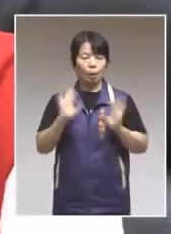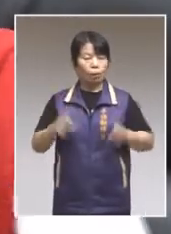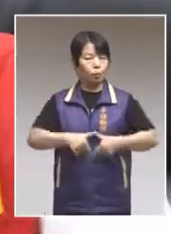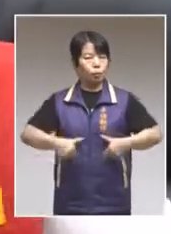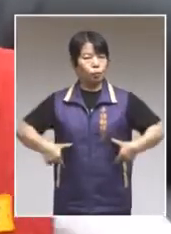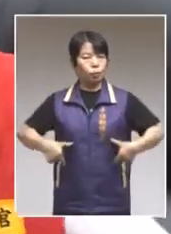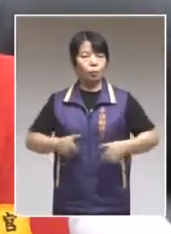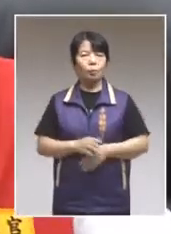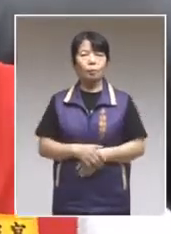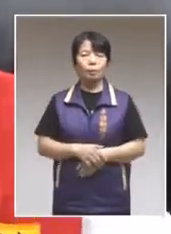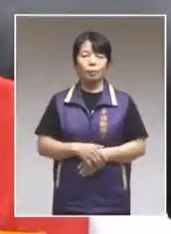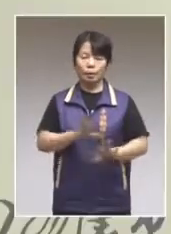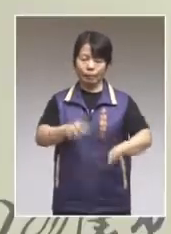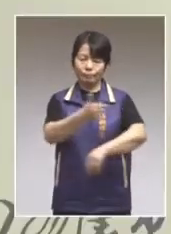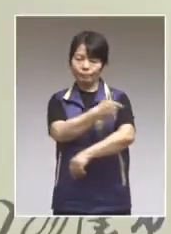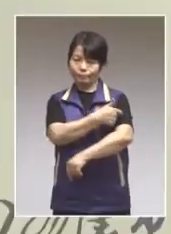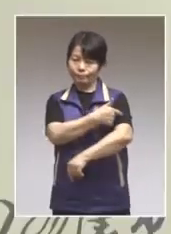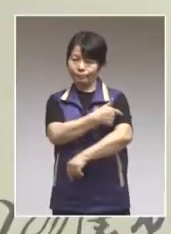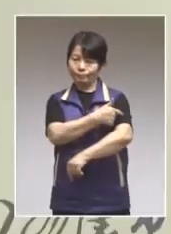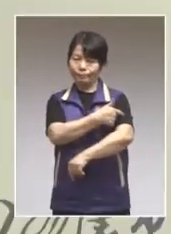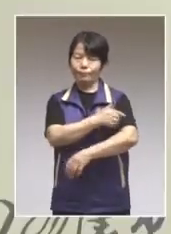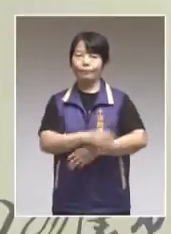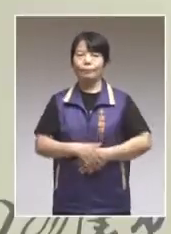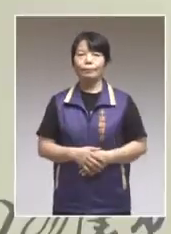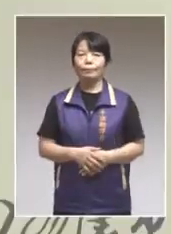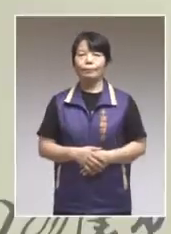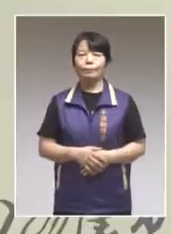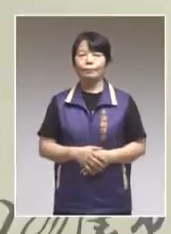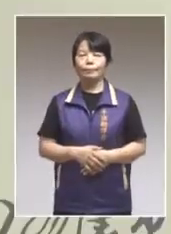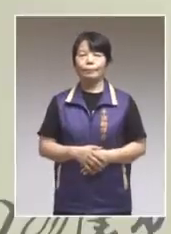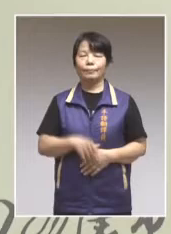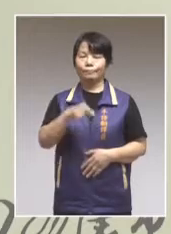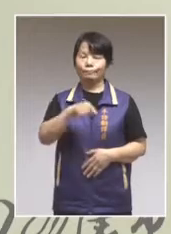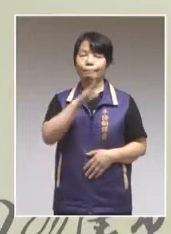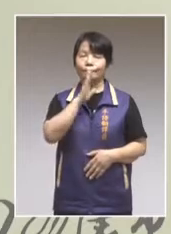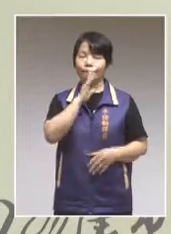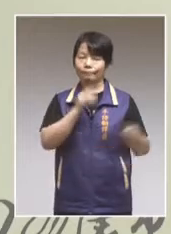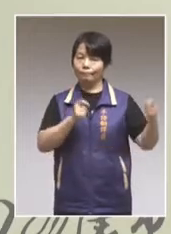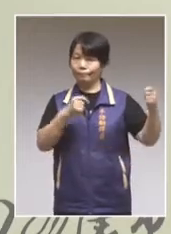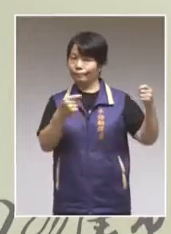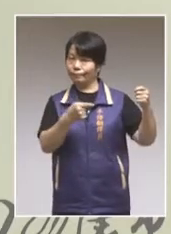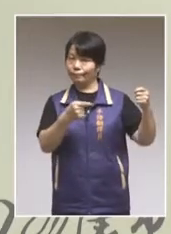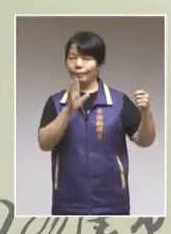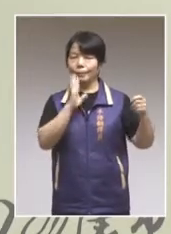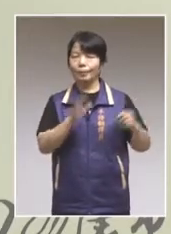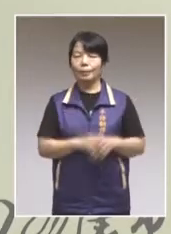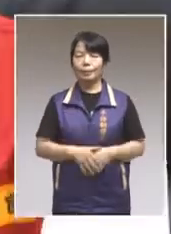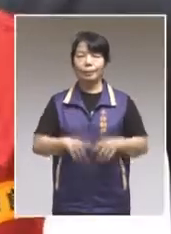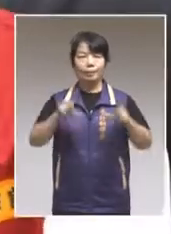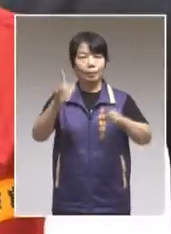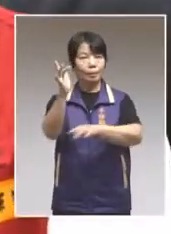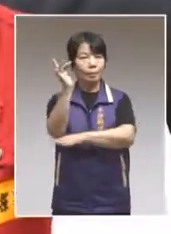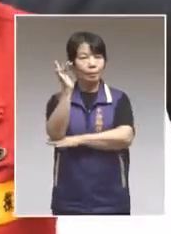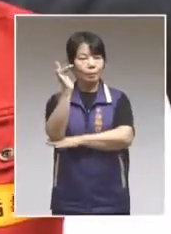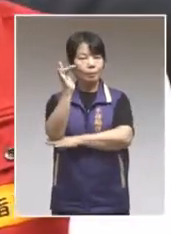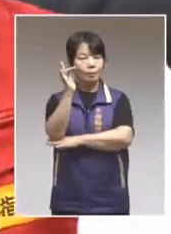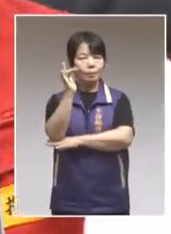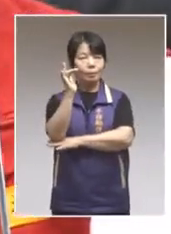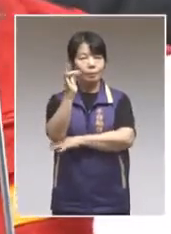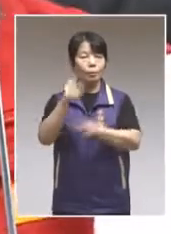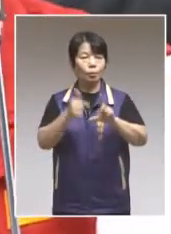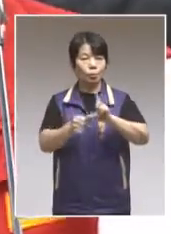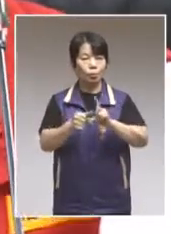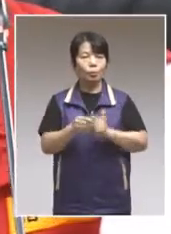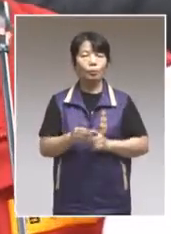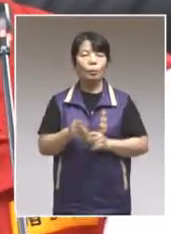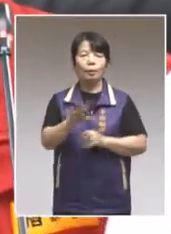敢来接受疫苗的施打那这个是大树区的小